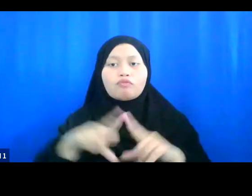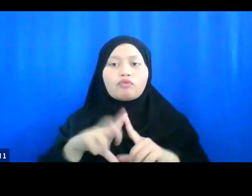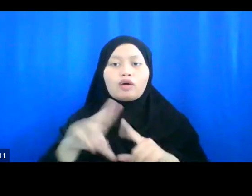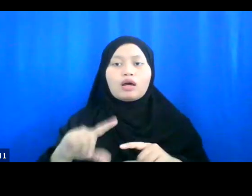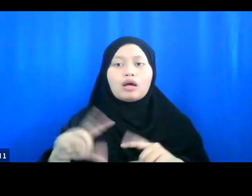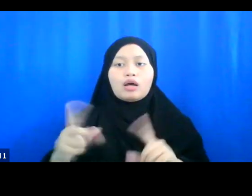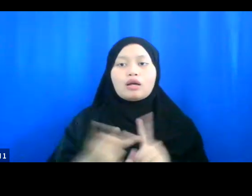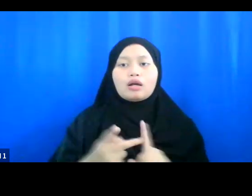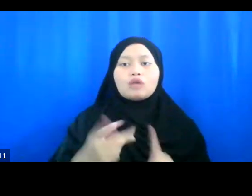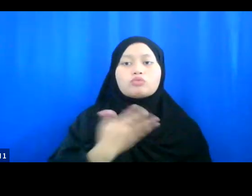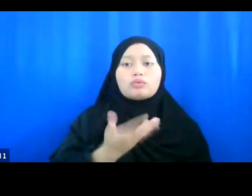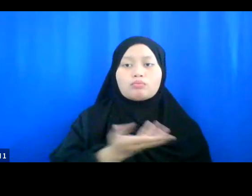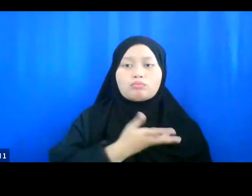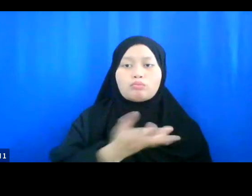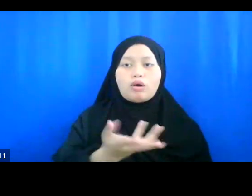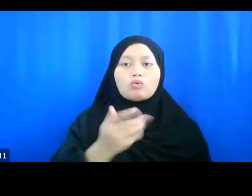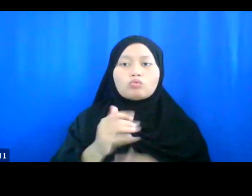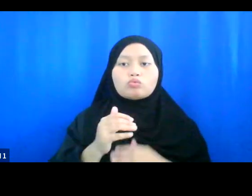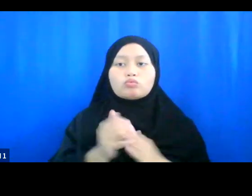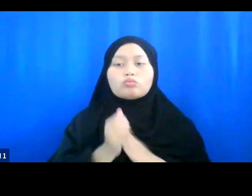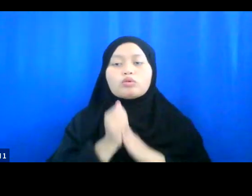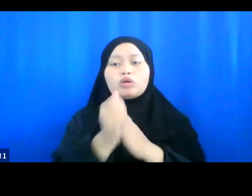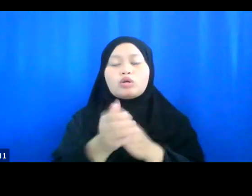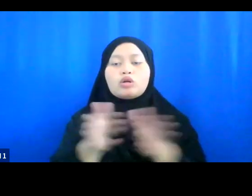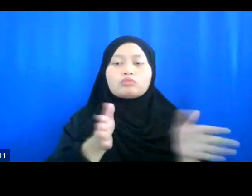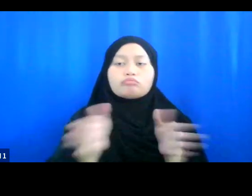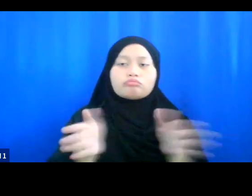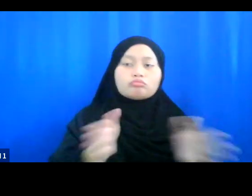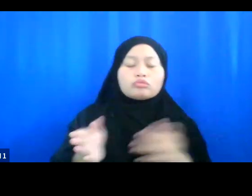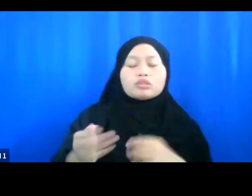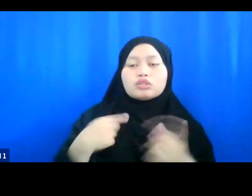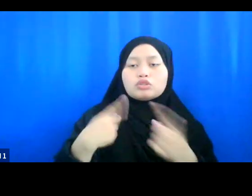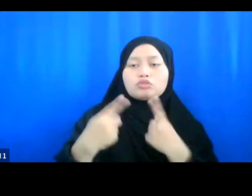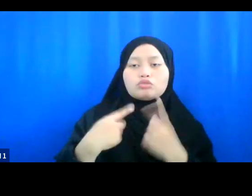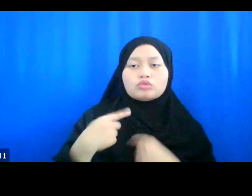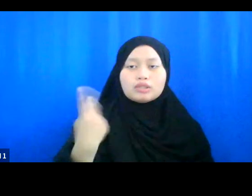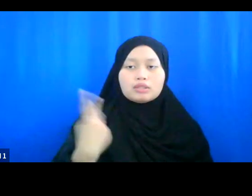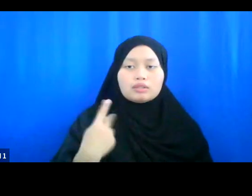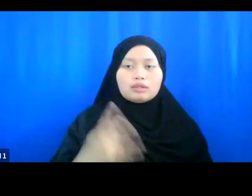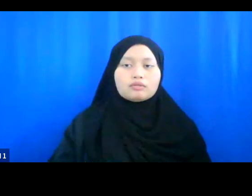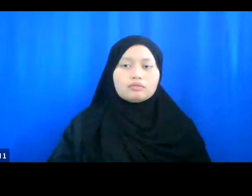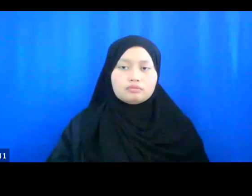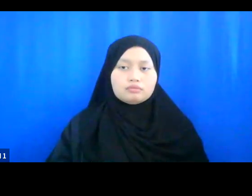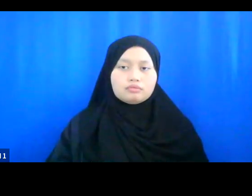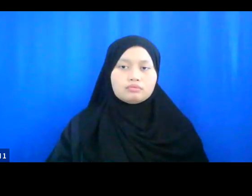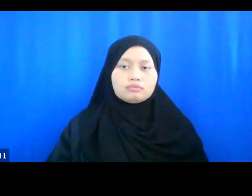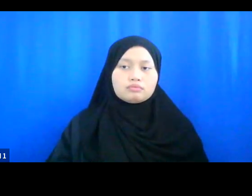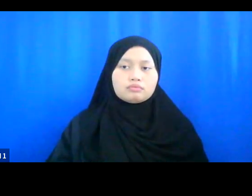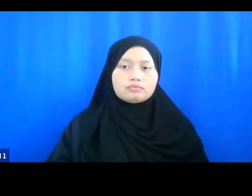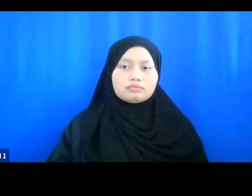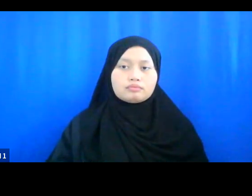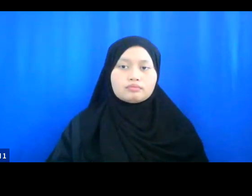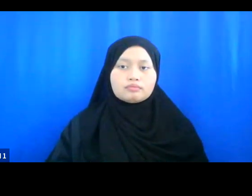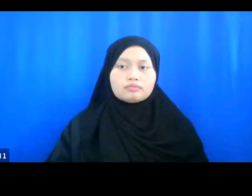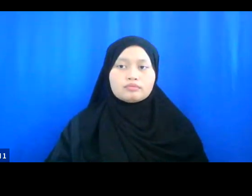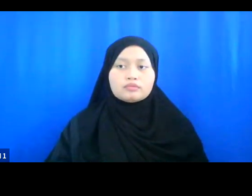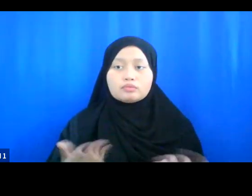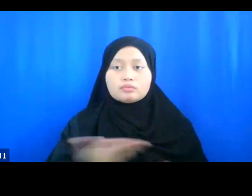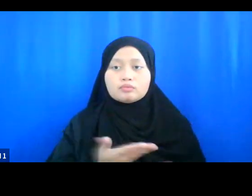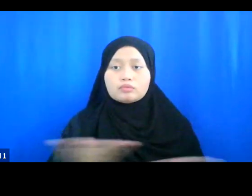kesediaannya untuk mengintip diskusi kita dengan demikian hadirin